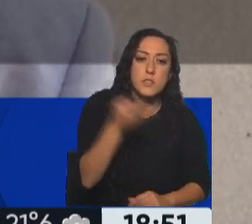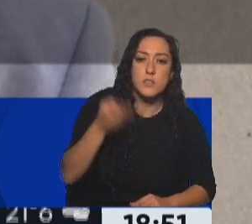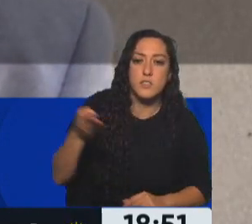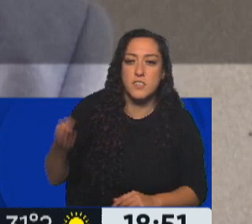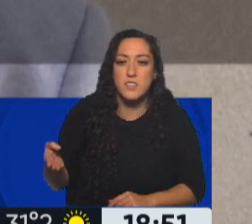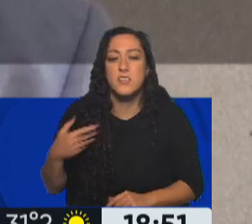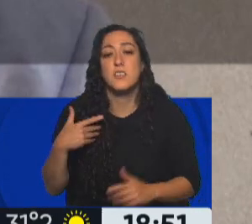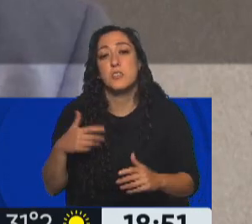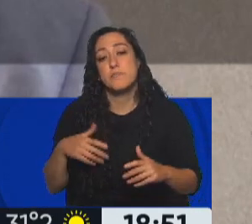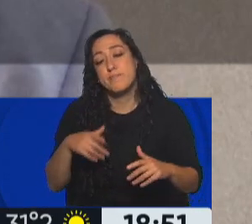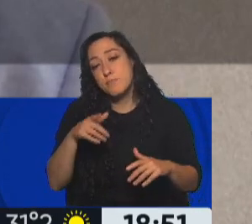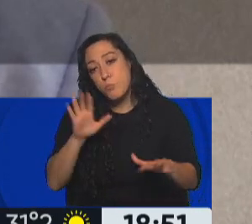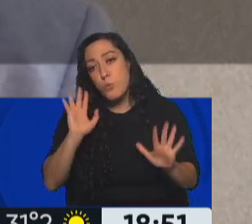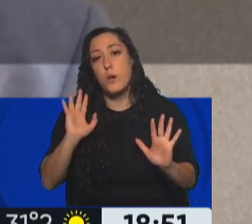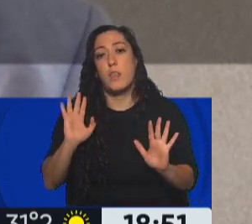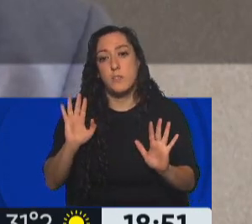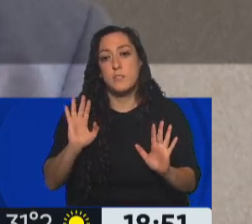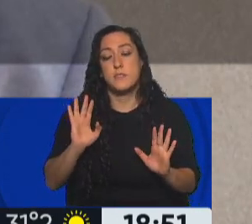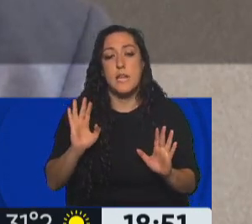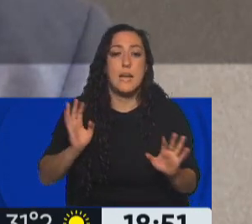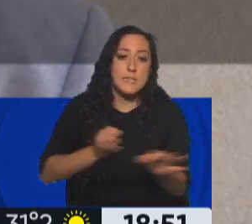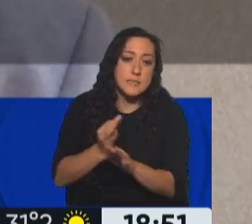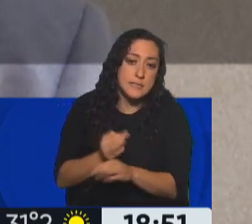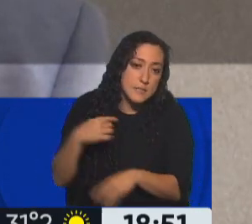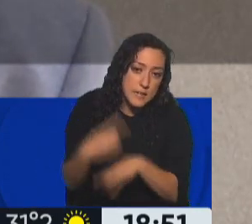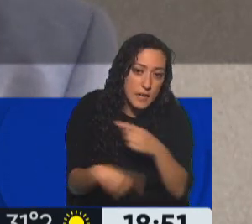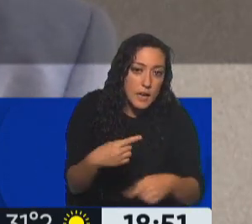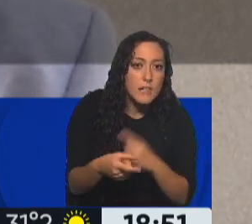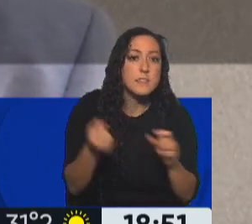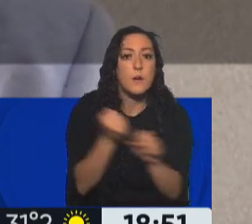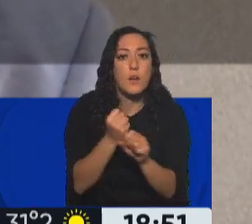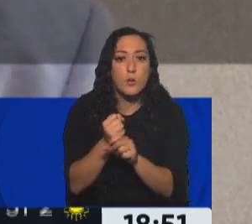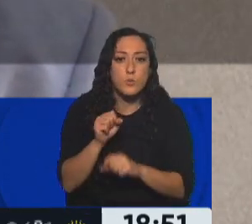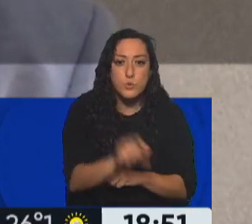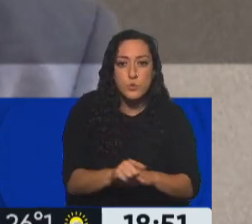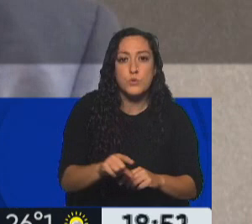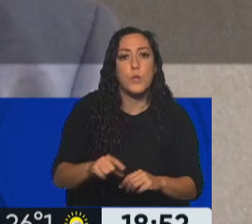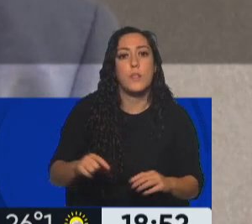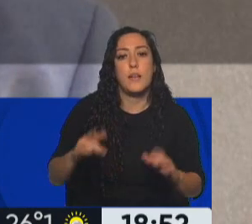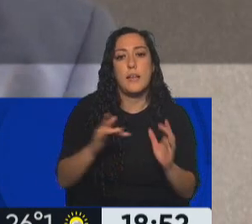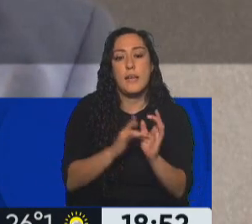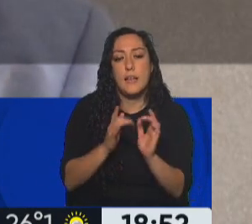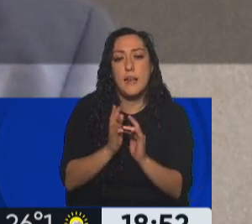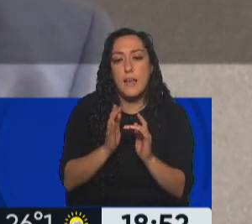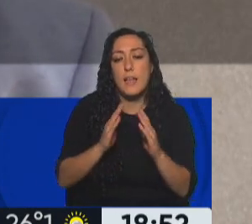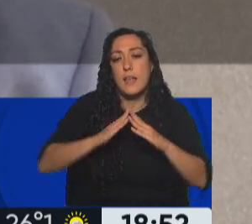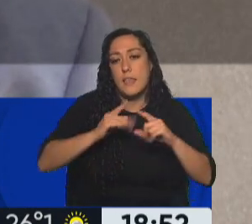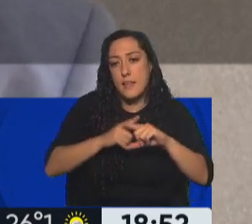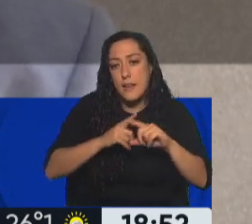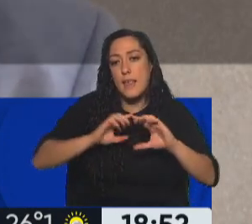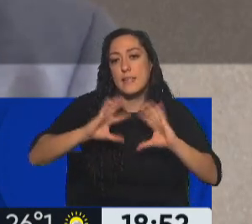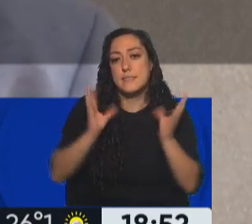their name, their legacy, their work in